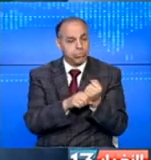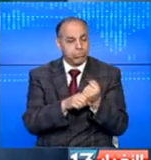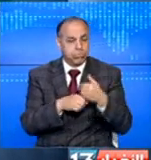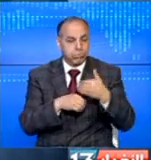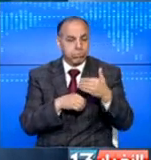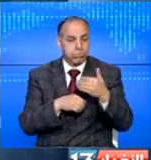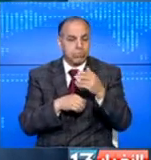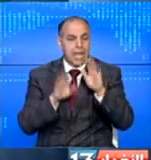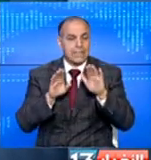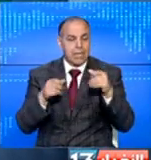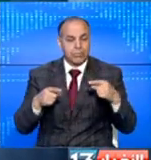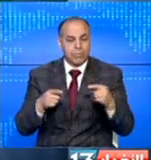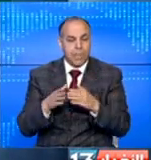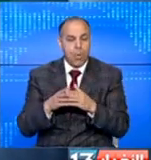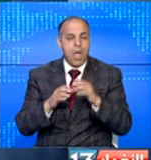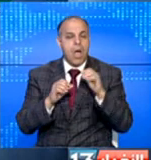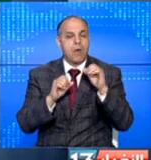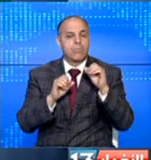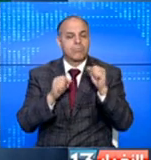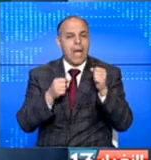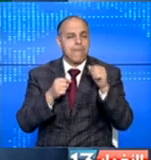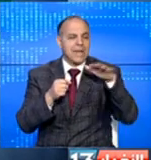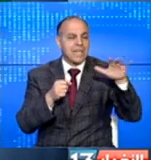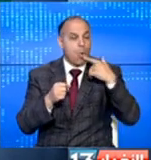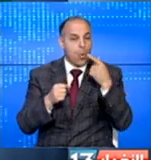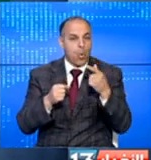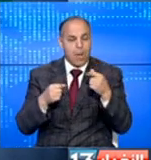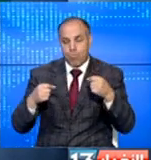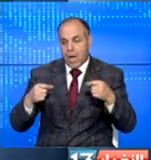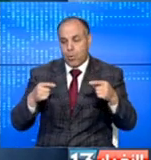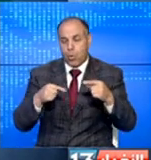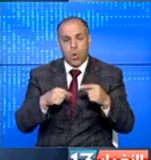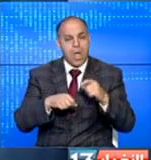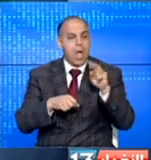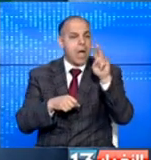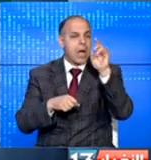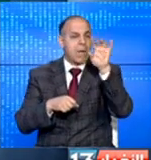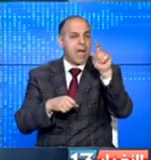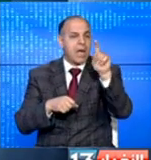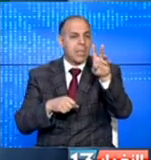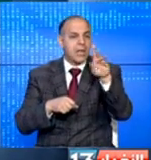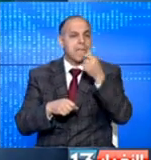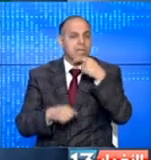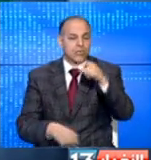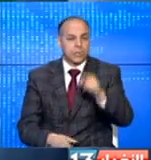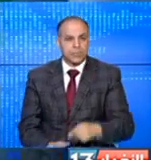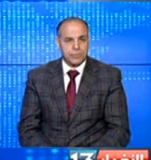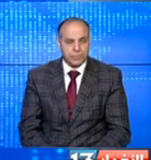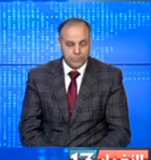مباراة الزهراء الرياضية وشبيبة المنازه، لتقام المقابلات في 14 من مارس